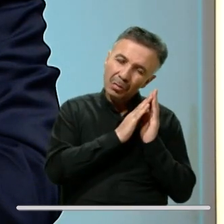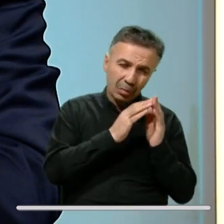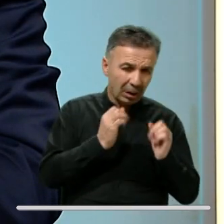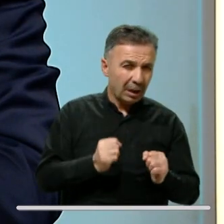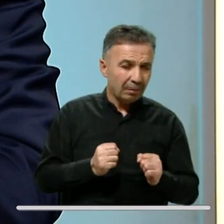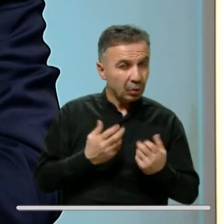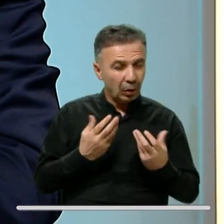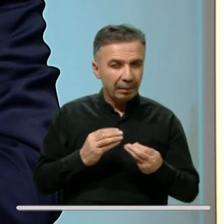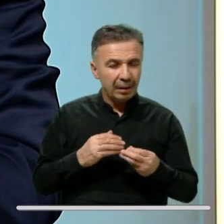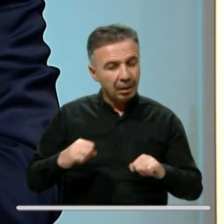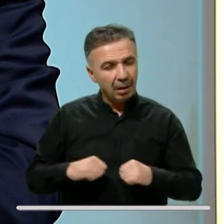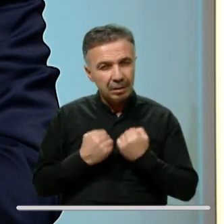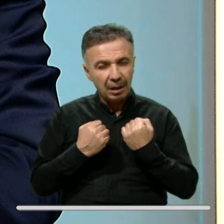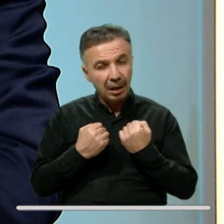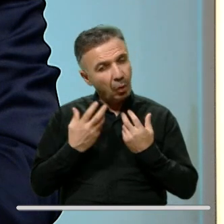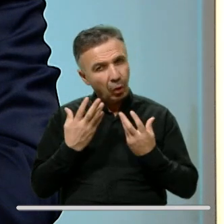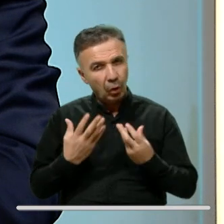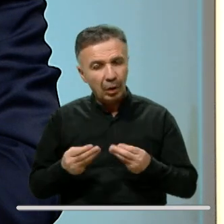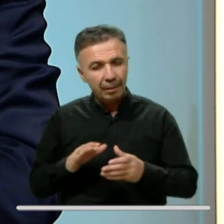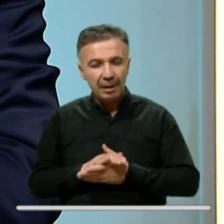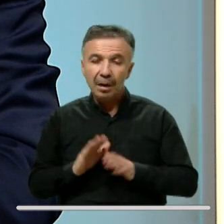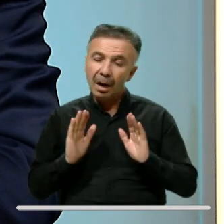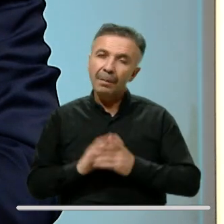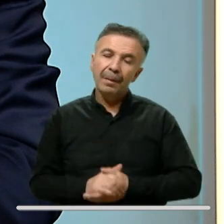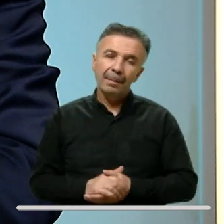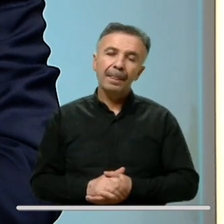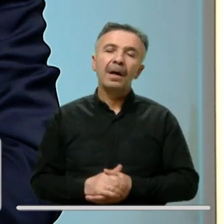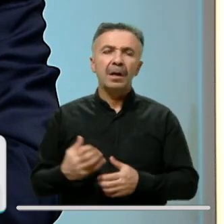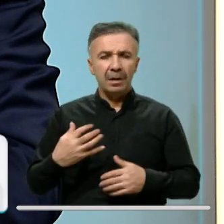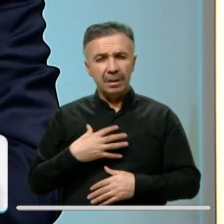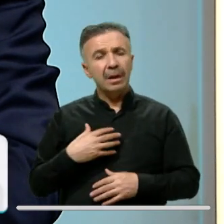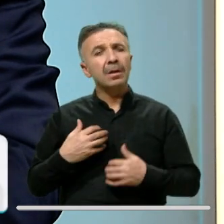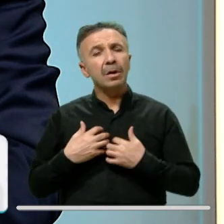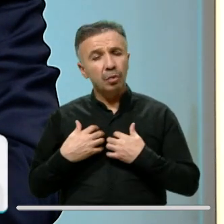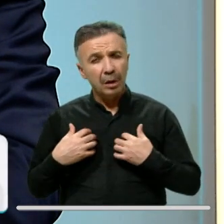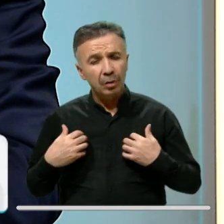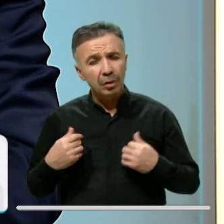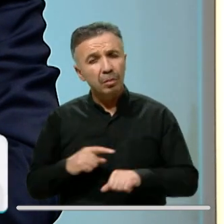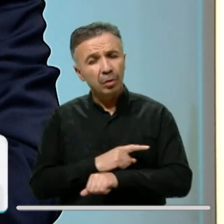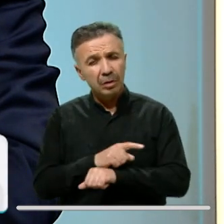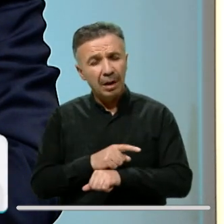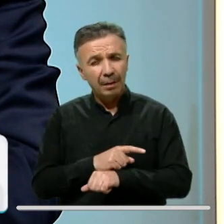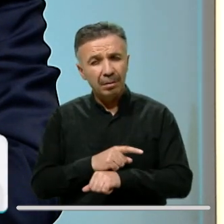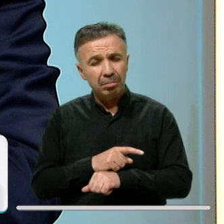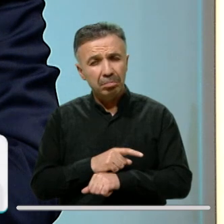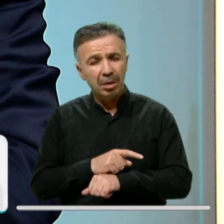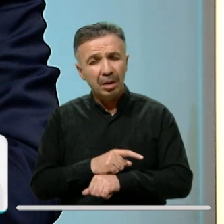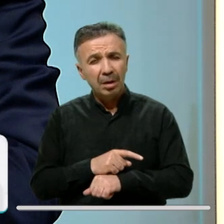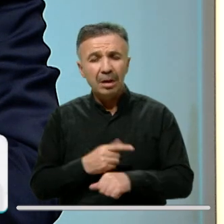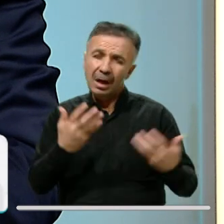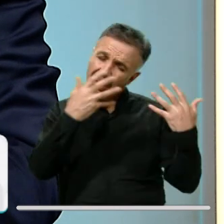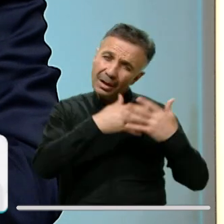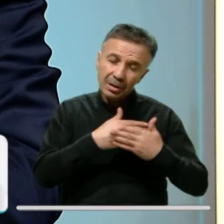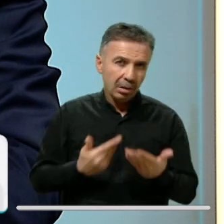ve kazaya kalmış olabilir. Ama yani güveniyorsa kendisinin bu zaman kalkacağını dair bütün tedbirlerini